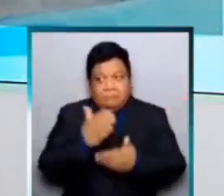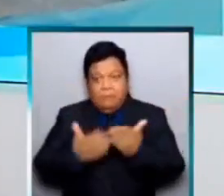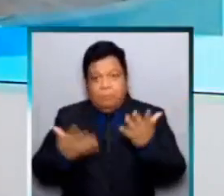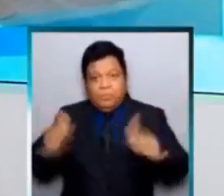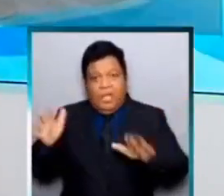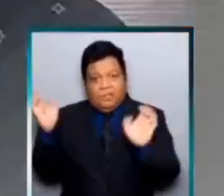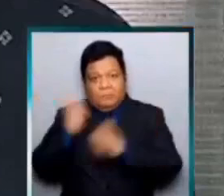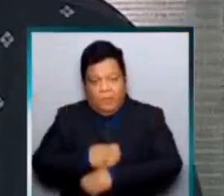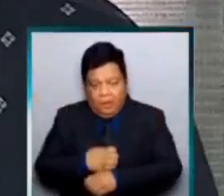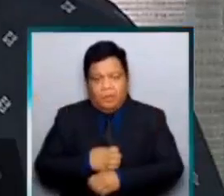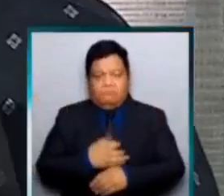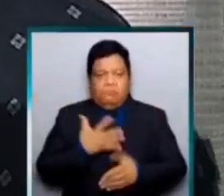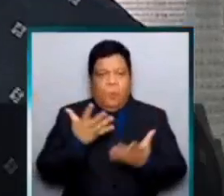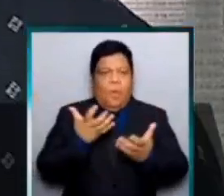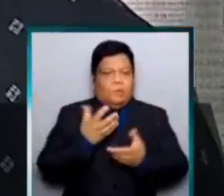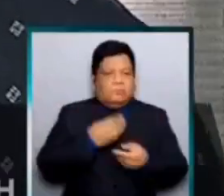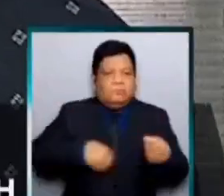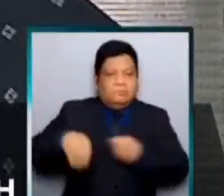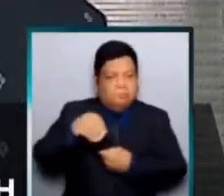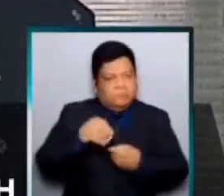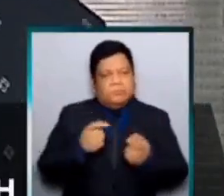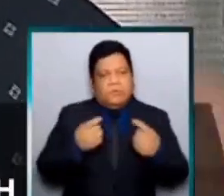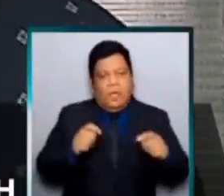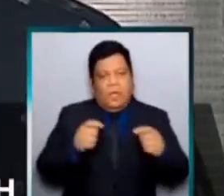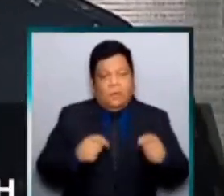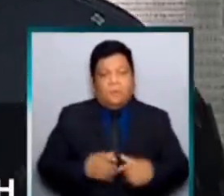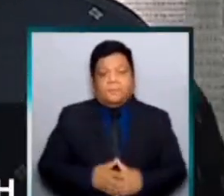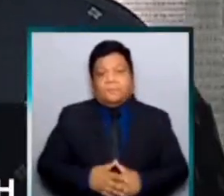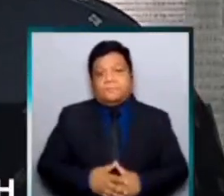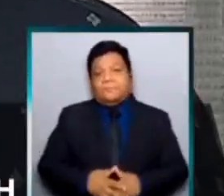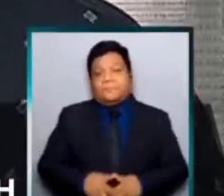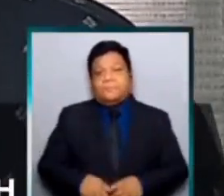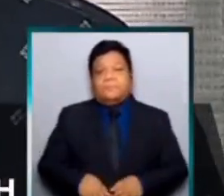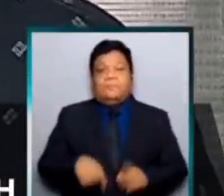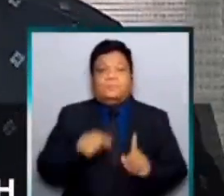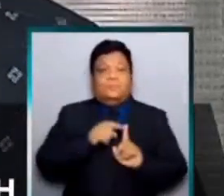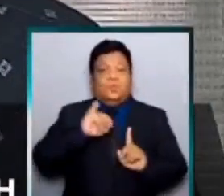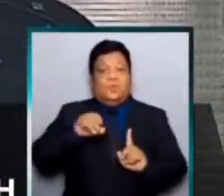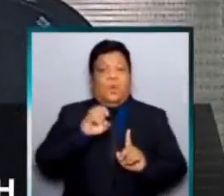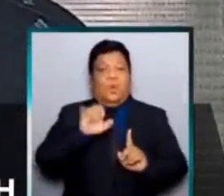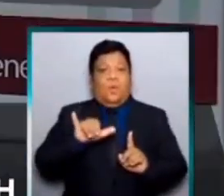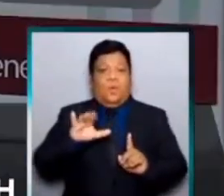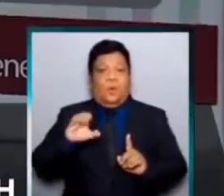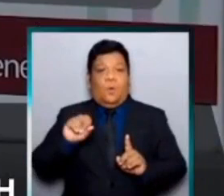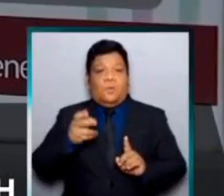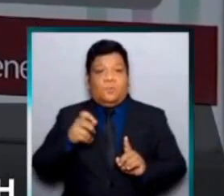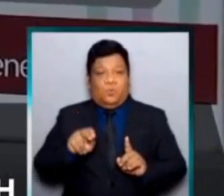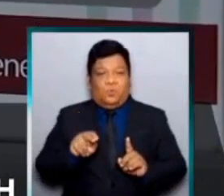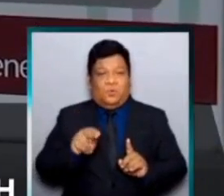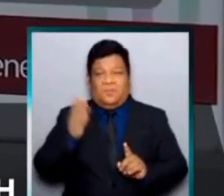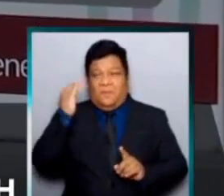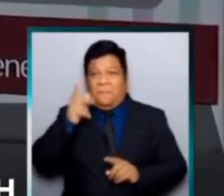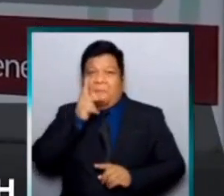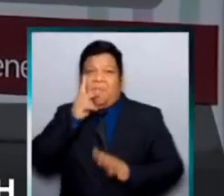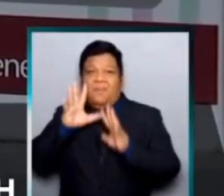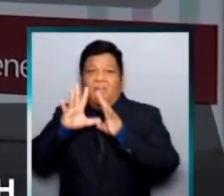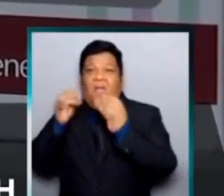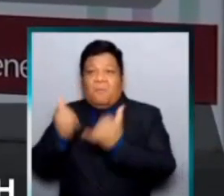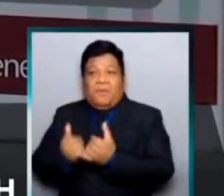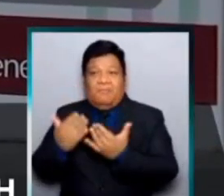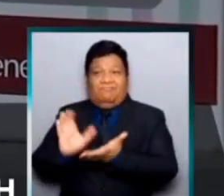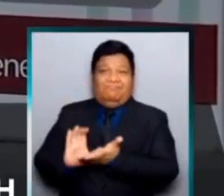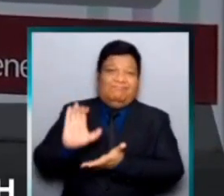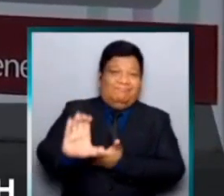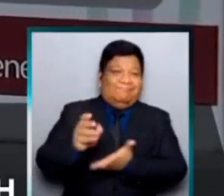sector. Ayon kay dating Presidential Advisor for Entrepreneurship, Joey Concepcion, nasa mahigit 5 bilyong piso ang halaga ng